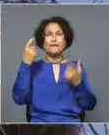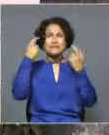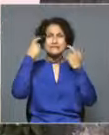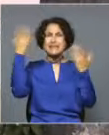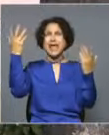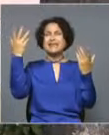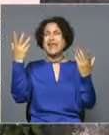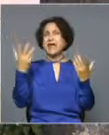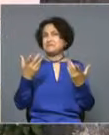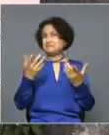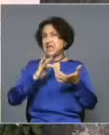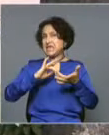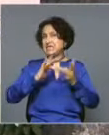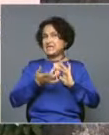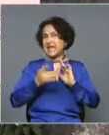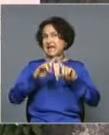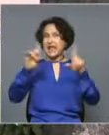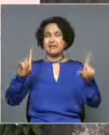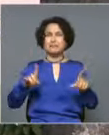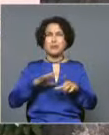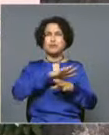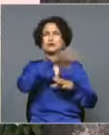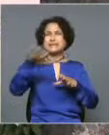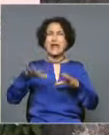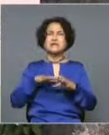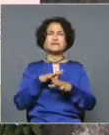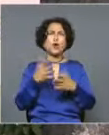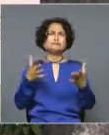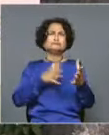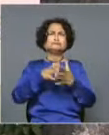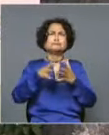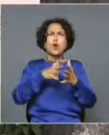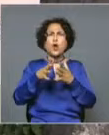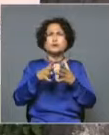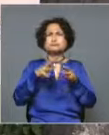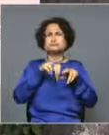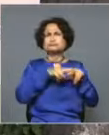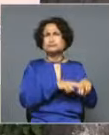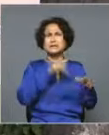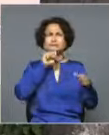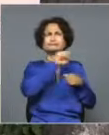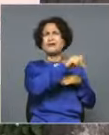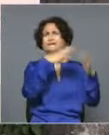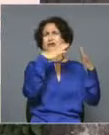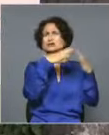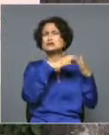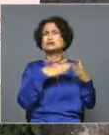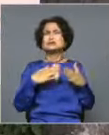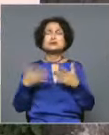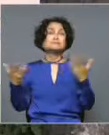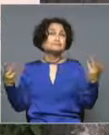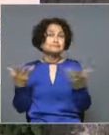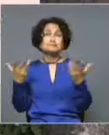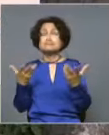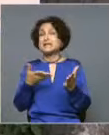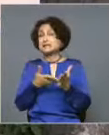пространството. Много хора останаха затворени по домовете си, а някои в малки населени места бяха откъснати от света пък заради други